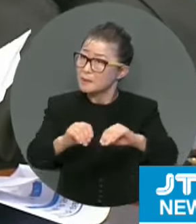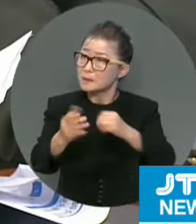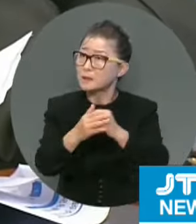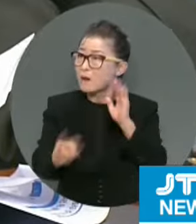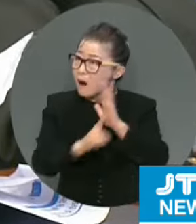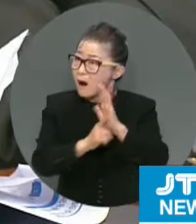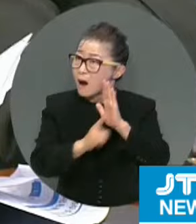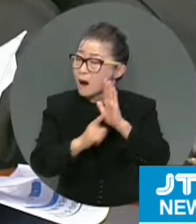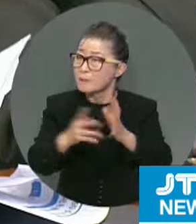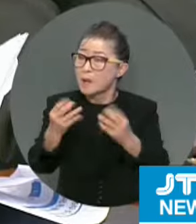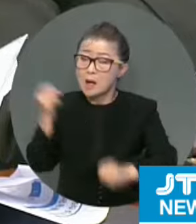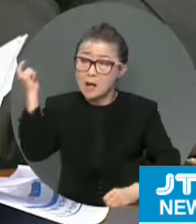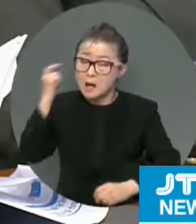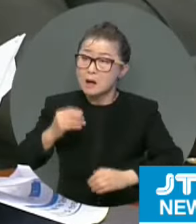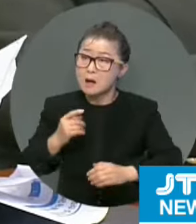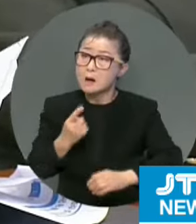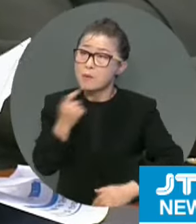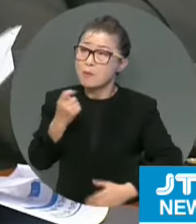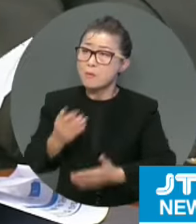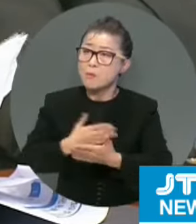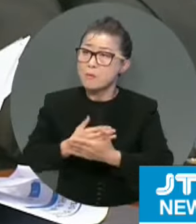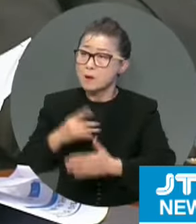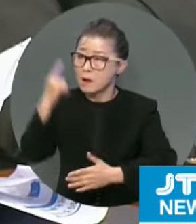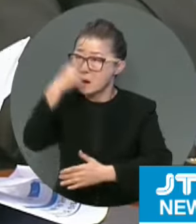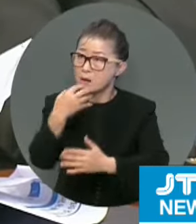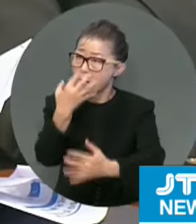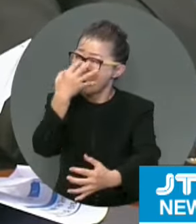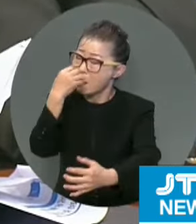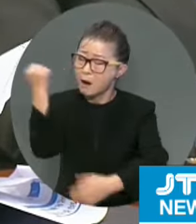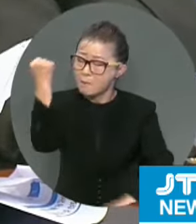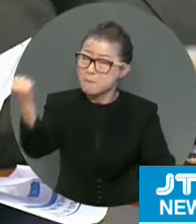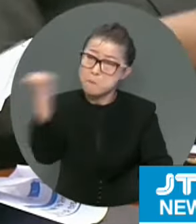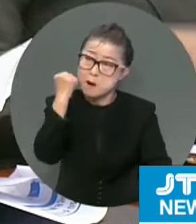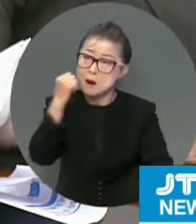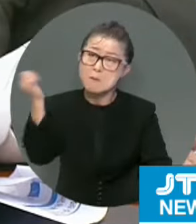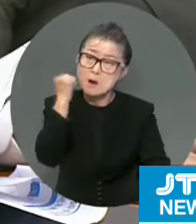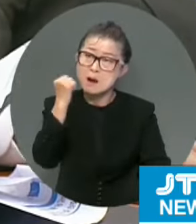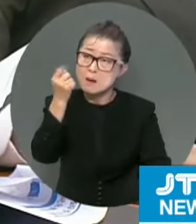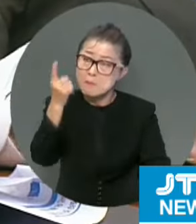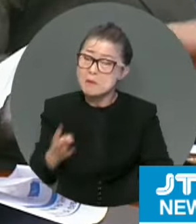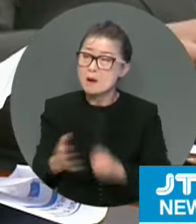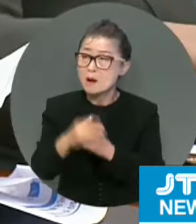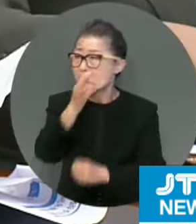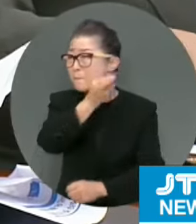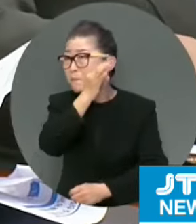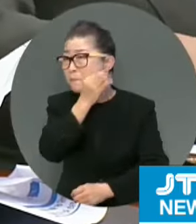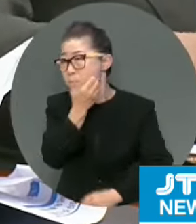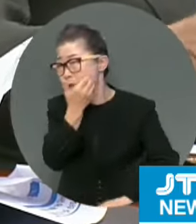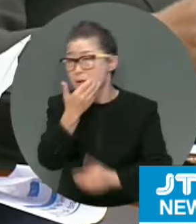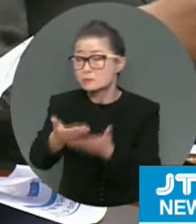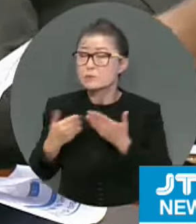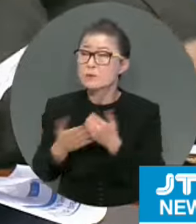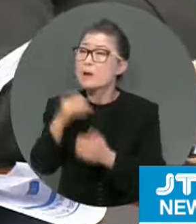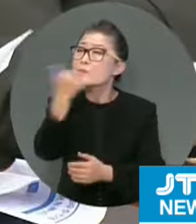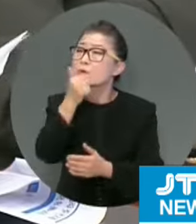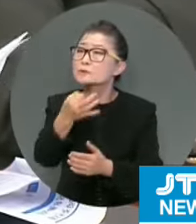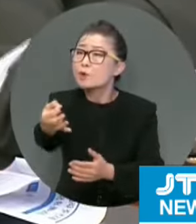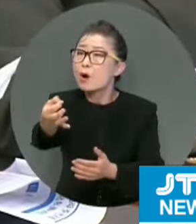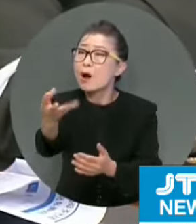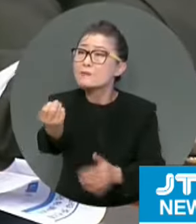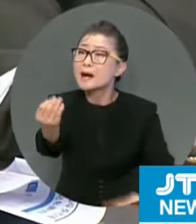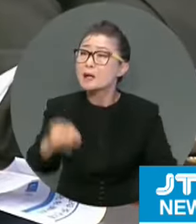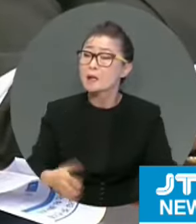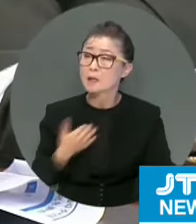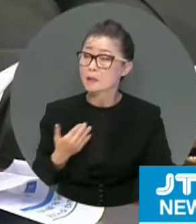있었어요. 이렇게 망신을 엄청나게 주고 변호사비가 얼마나 든지 압니까?